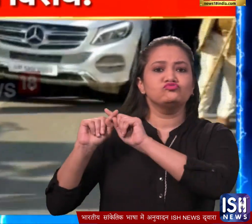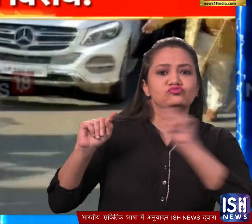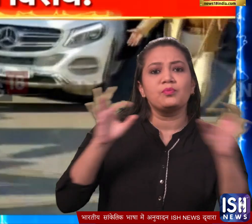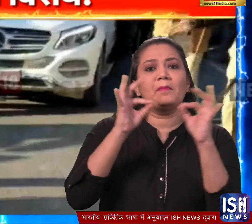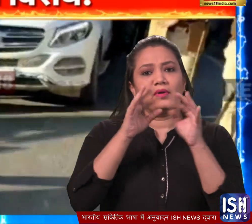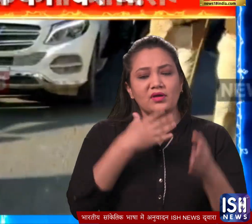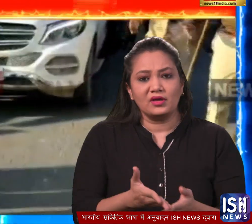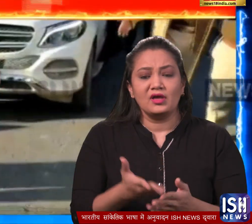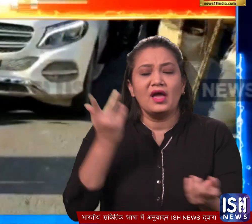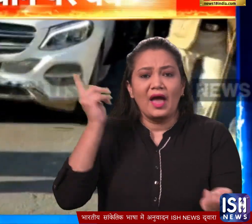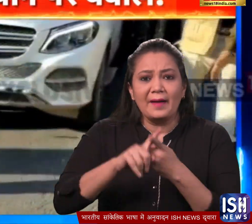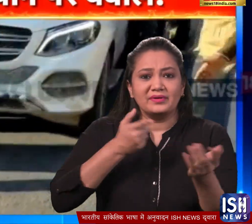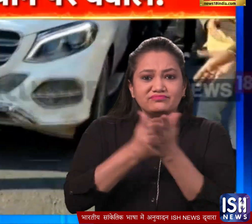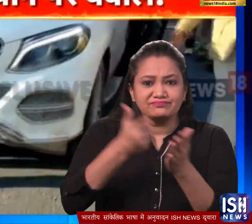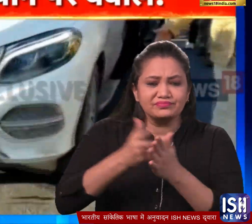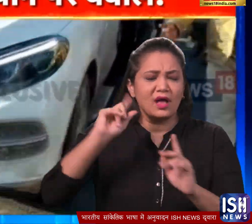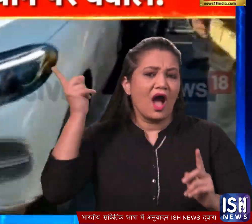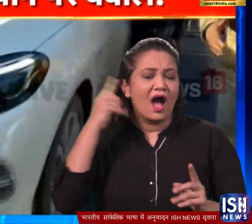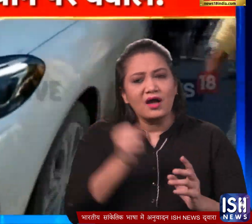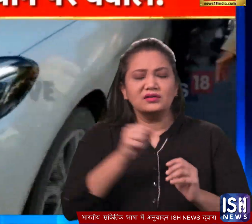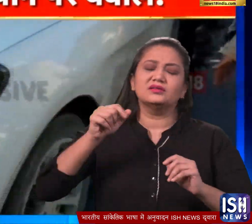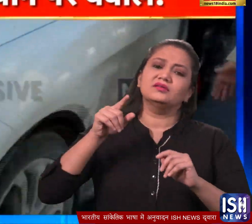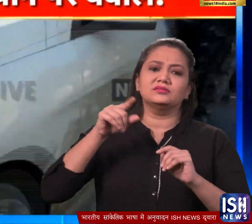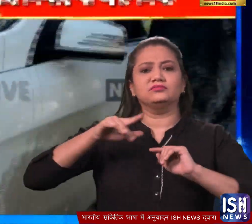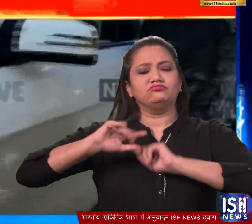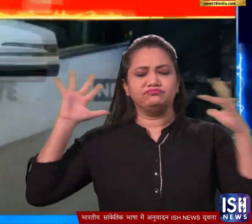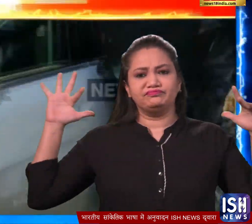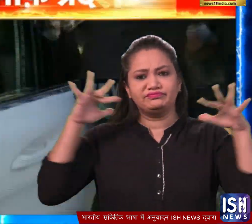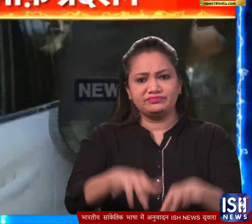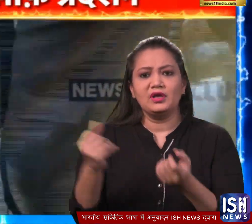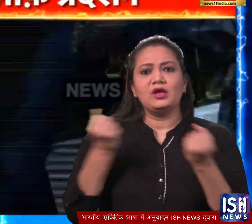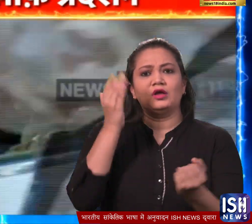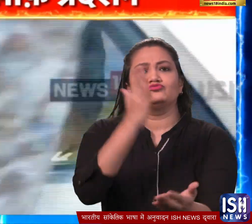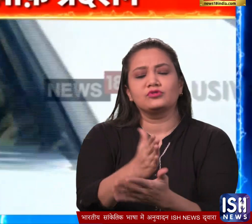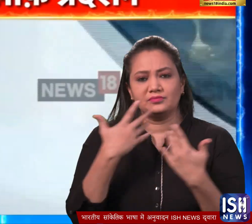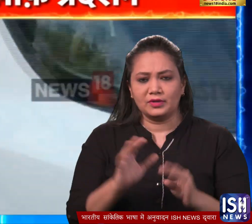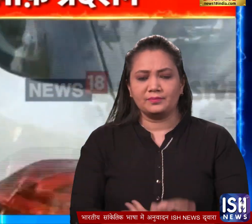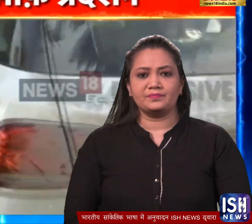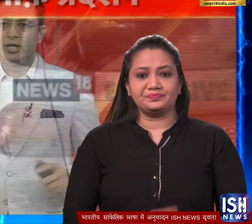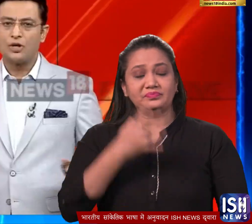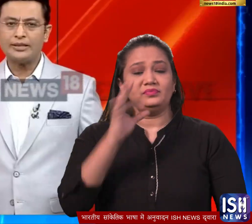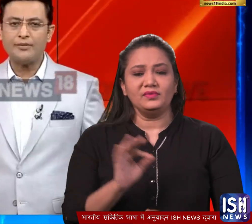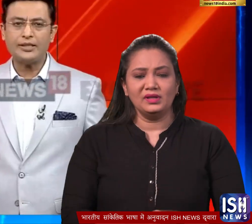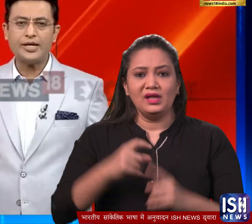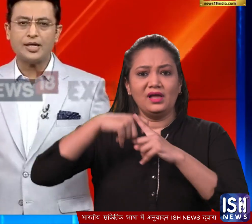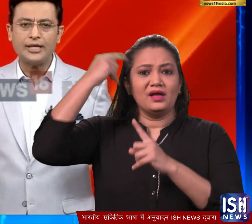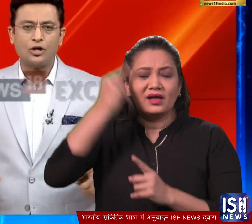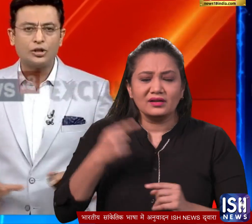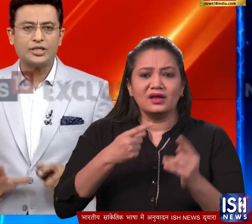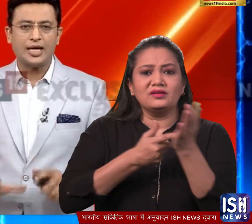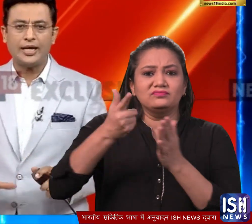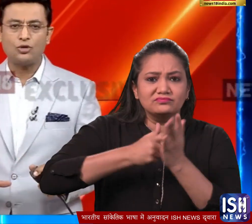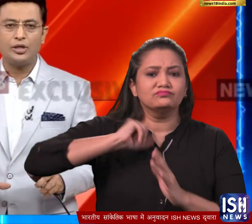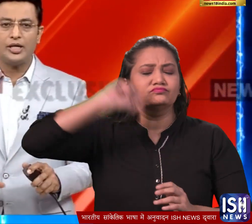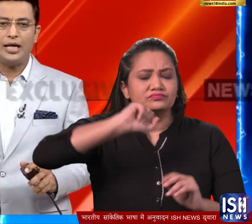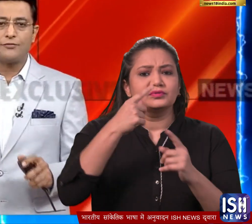से मुंबई जाने निकली थी और जैसे ही किसानों को भनक लगी वो वहां पहुंच गए और उन्होंने कंगना की गाड़ी को रोक दिया। सौभाग्य की बात है कि कंगना